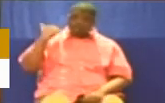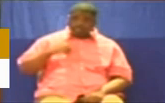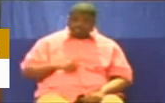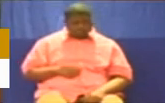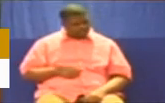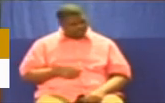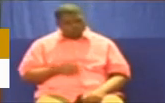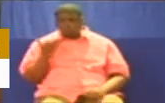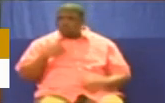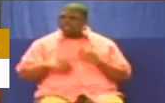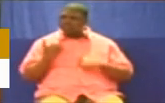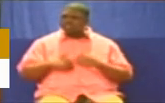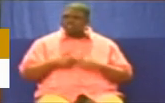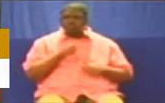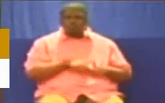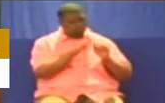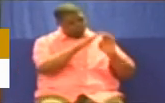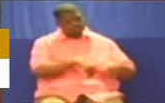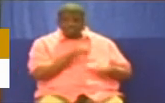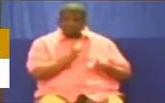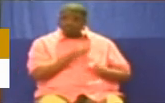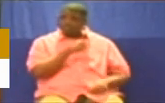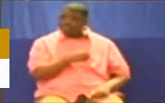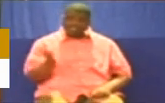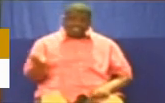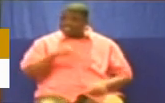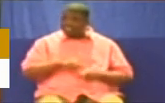ule wasiwasi wa wabunge kwamba jambo hili lisije tena